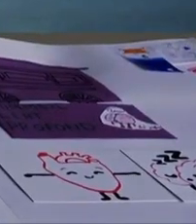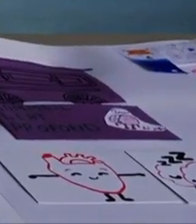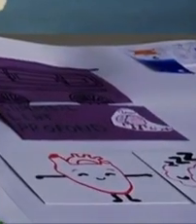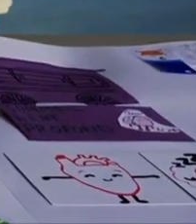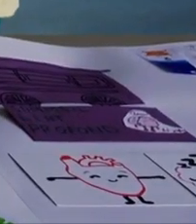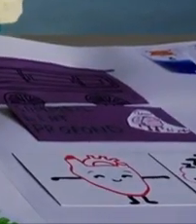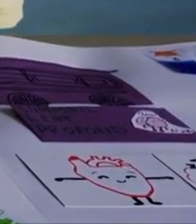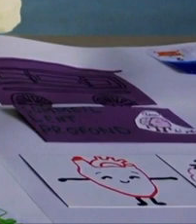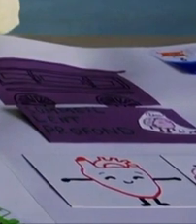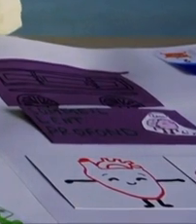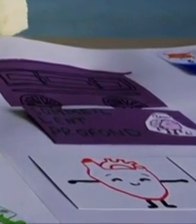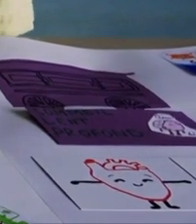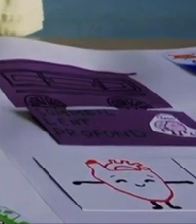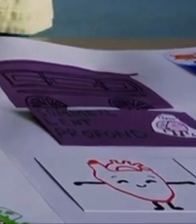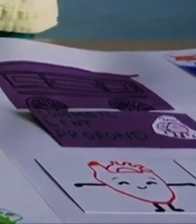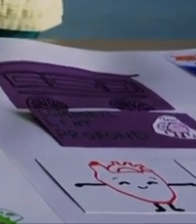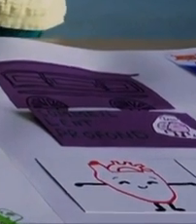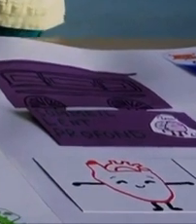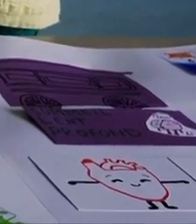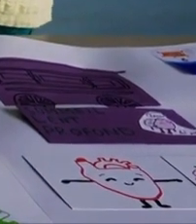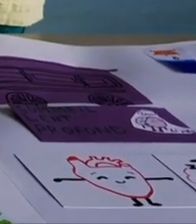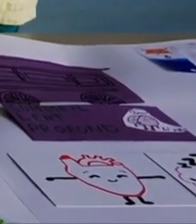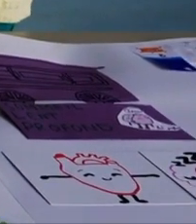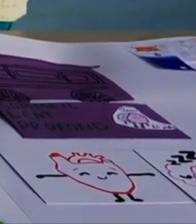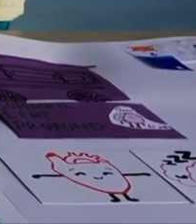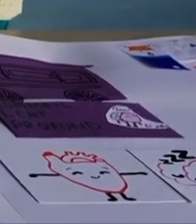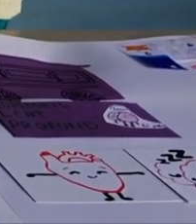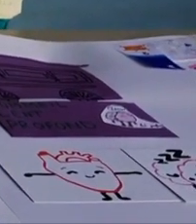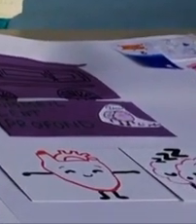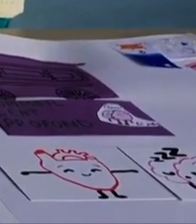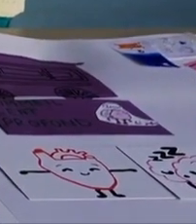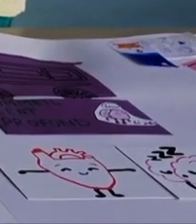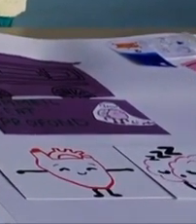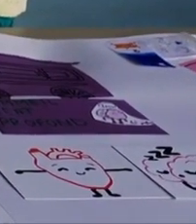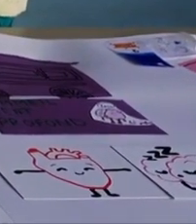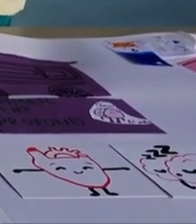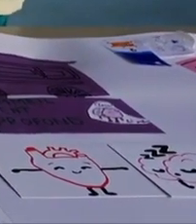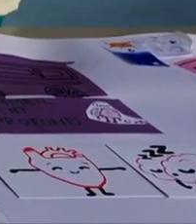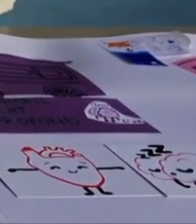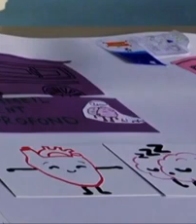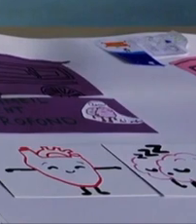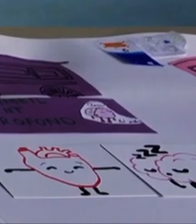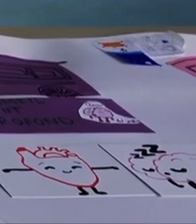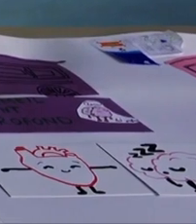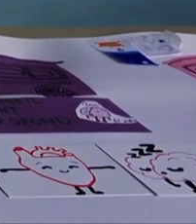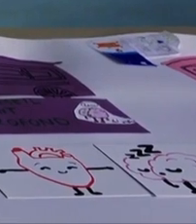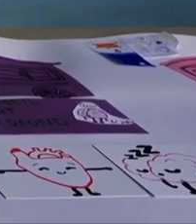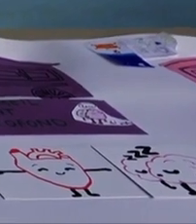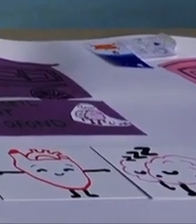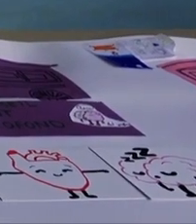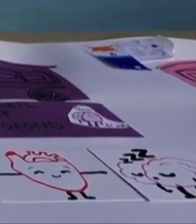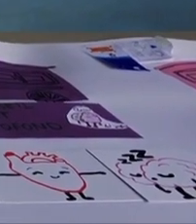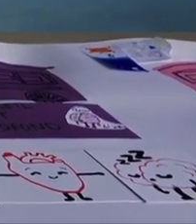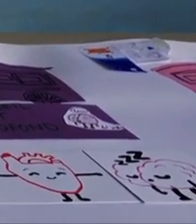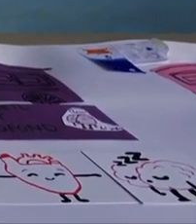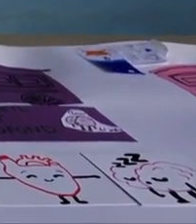c'est l'endormissement, quand on commence à s'endormir. Ici, c'est le sommeil lent très léger. C'est quand on comprend